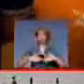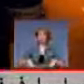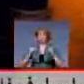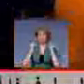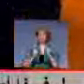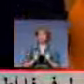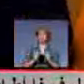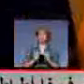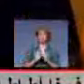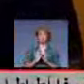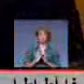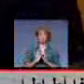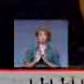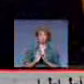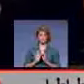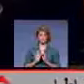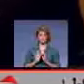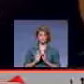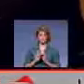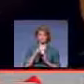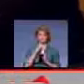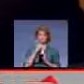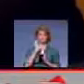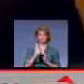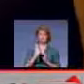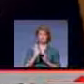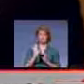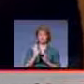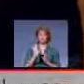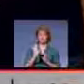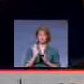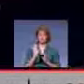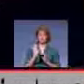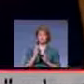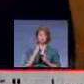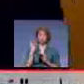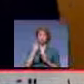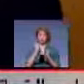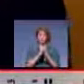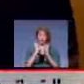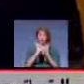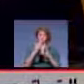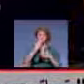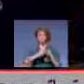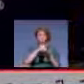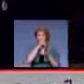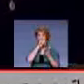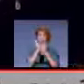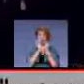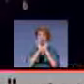متسلط. هو الخادم السحري ايه؟ السحر يعني. الخادم السحري ايه؟ هو انا اقول انا عايز اقول ايه